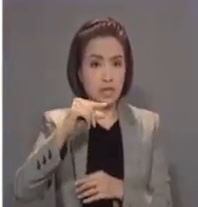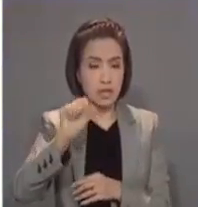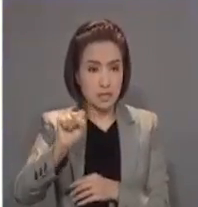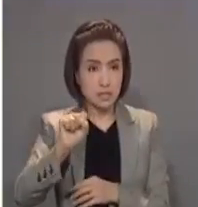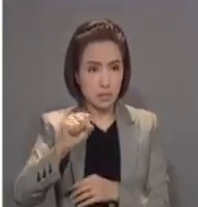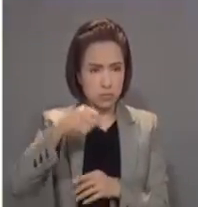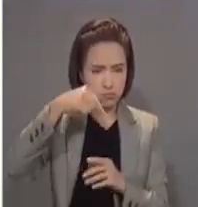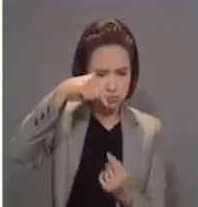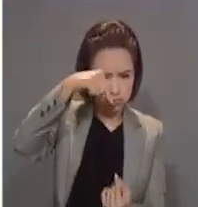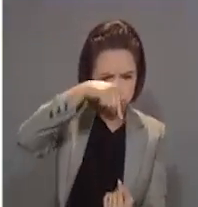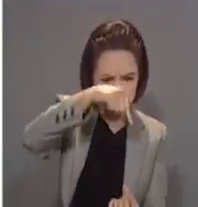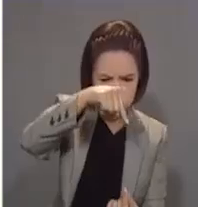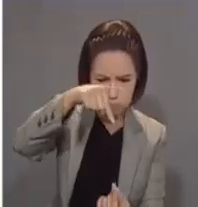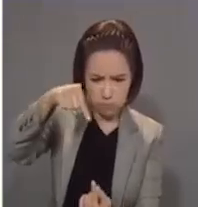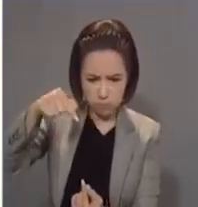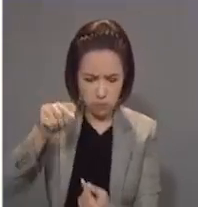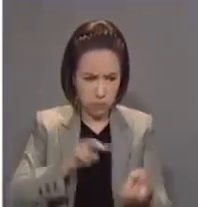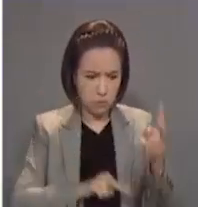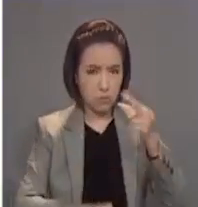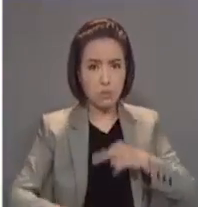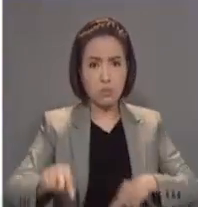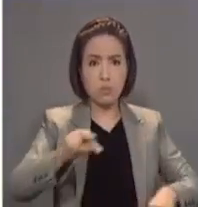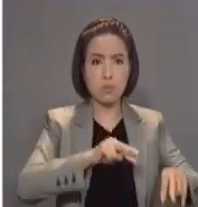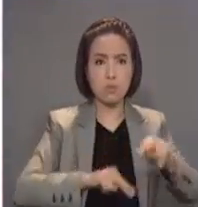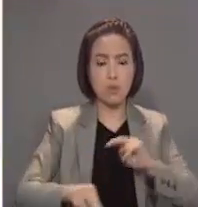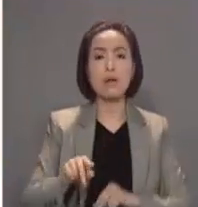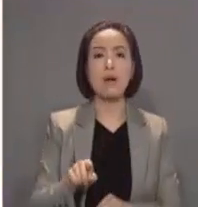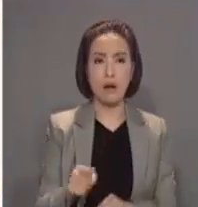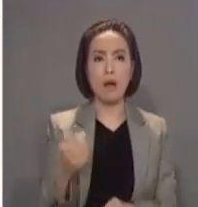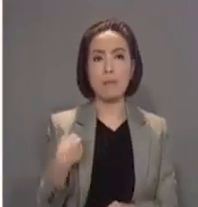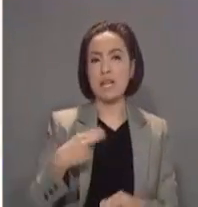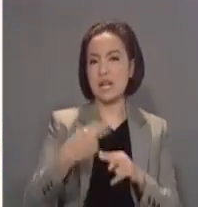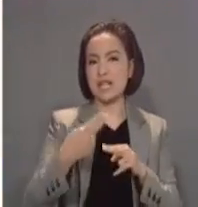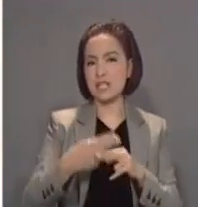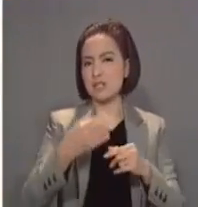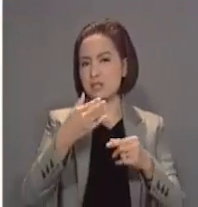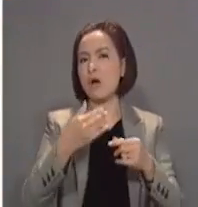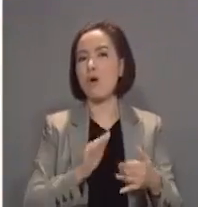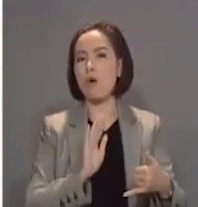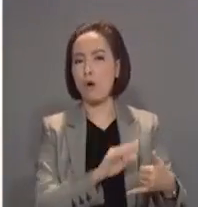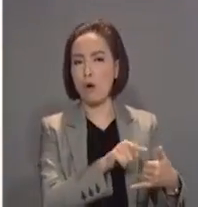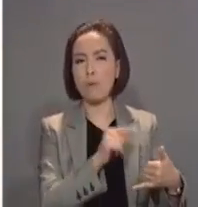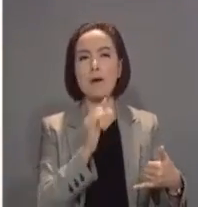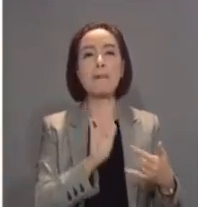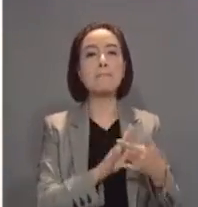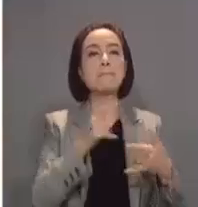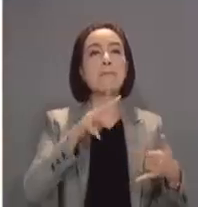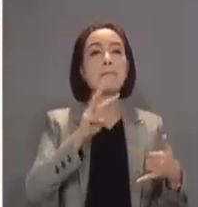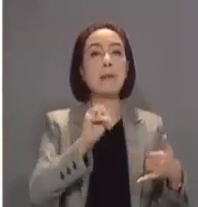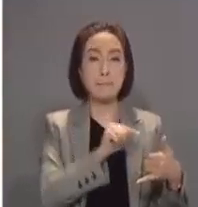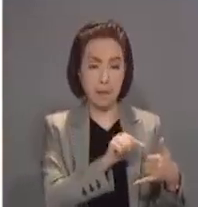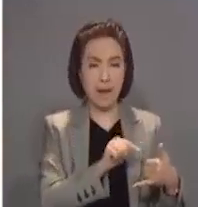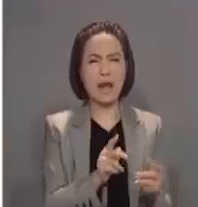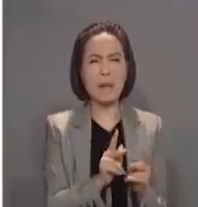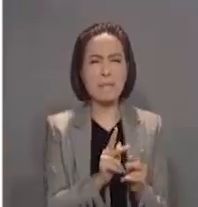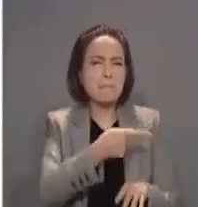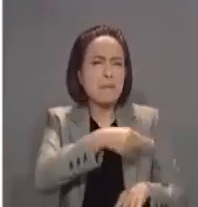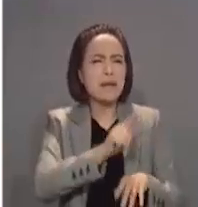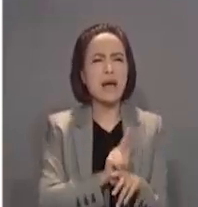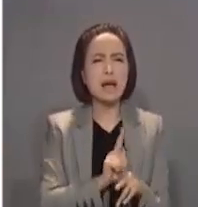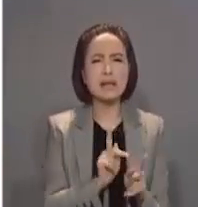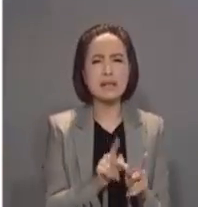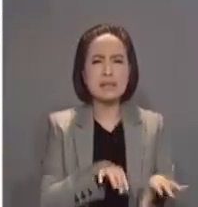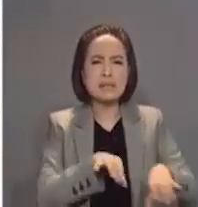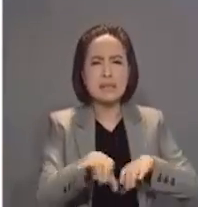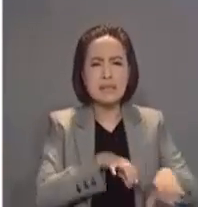ที่รังเย็นรีสอร์ทของ CSK International ซึ่งมีรายชื่อของนายเปรมชัยกนสูตรประธานกรรมการบริหารบมจ.อิตาเลียนไ